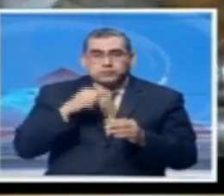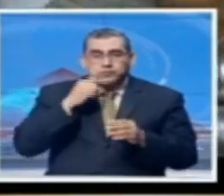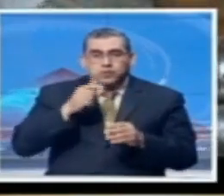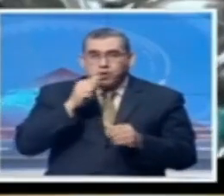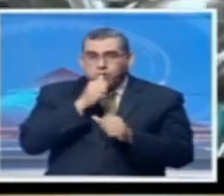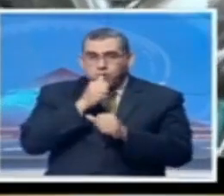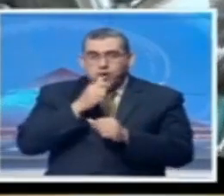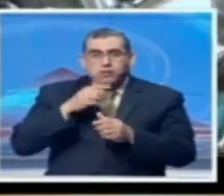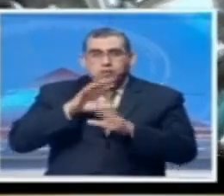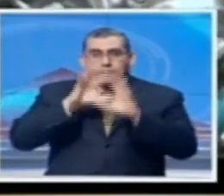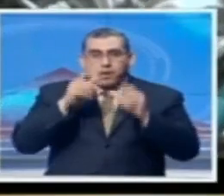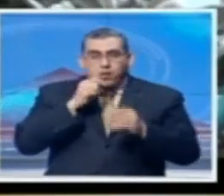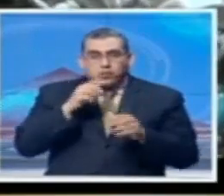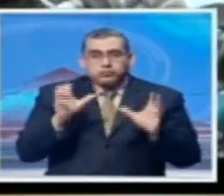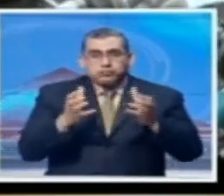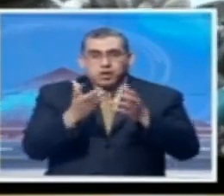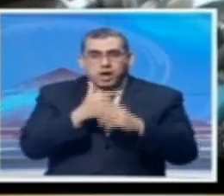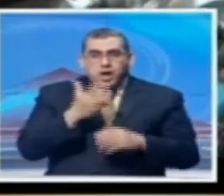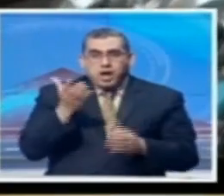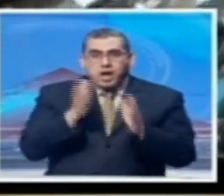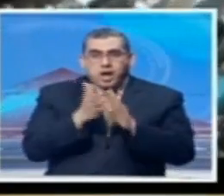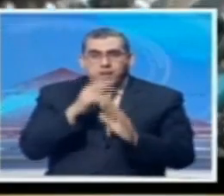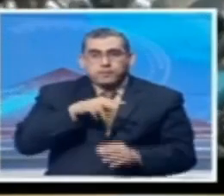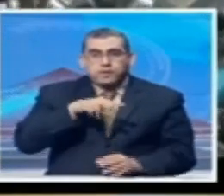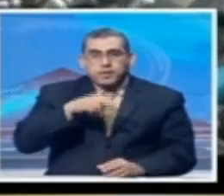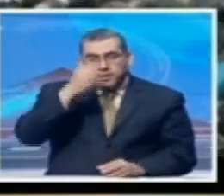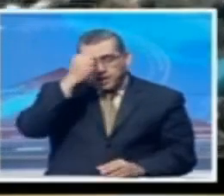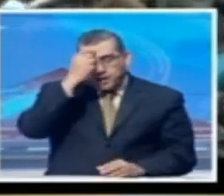الأرجيلة بمضبوطات بلغت